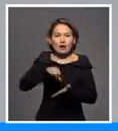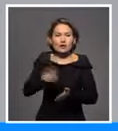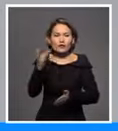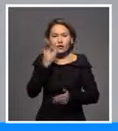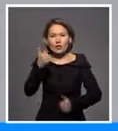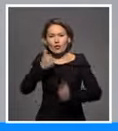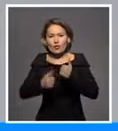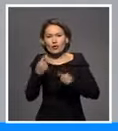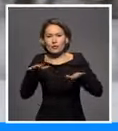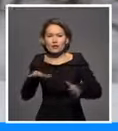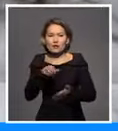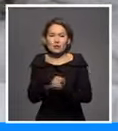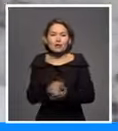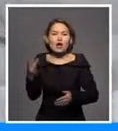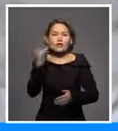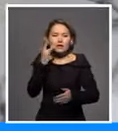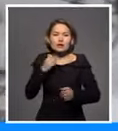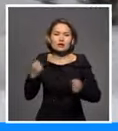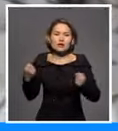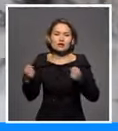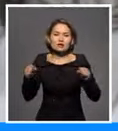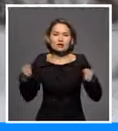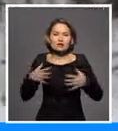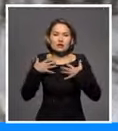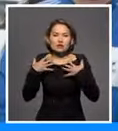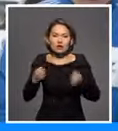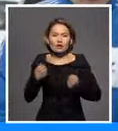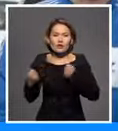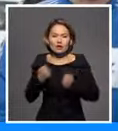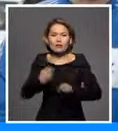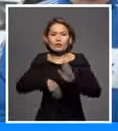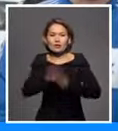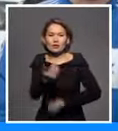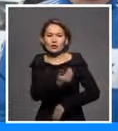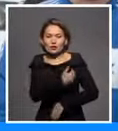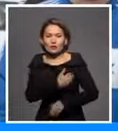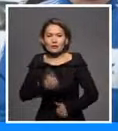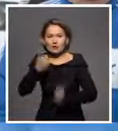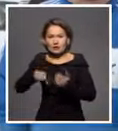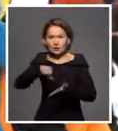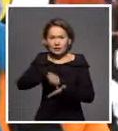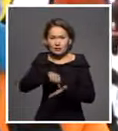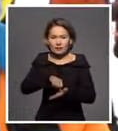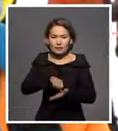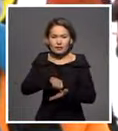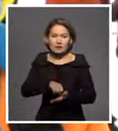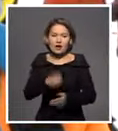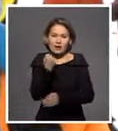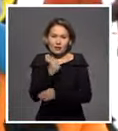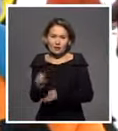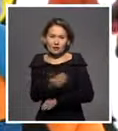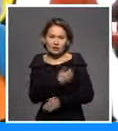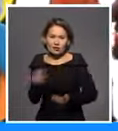қарап отырған жоқ. Салауатты өмір салтын ұстанып, шаңғы тебет, волейбол, баскетбол ойнайды. Бүгінгі жарыста да жүлдеден қорғалмайтынына сенімді. Шаңғымен